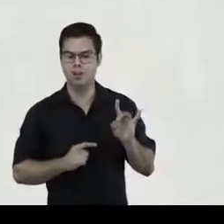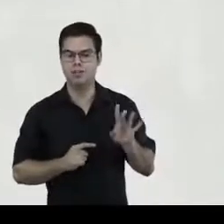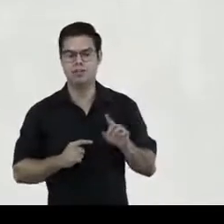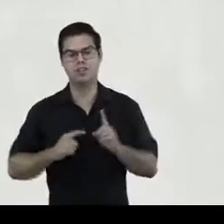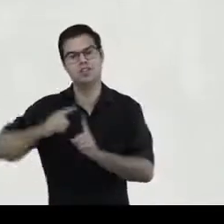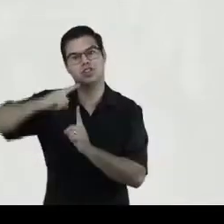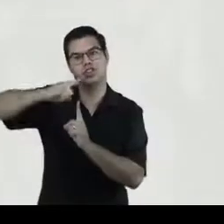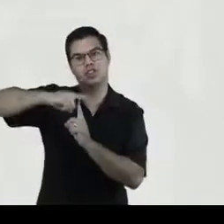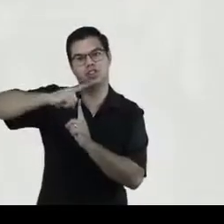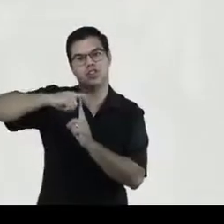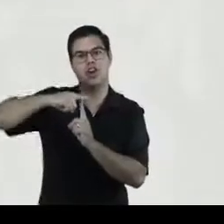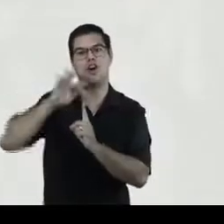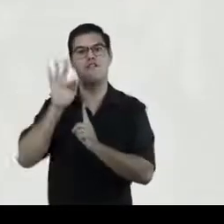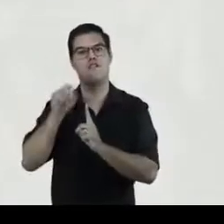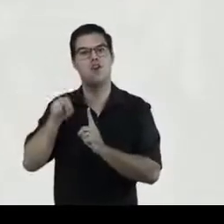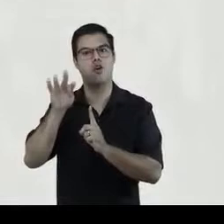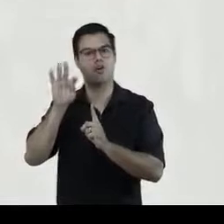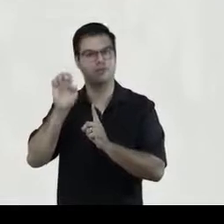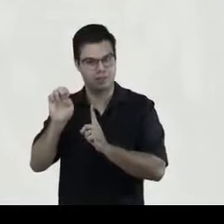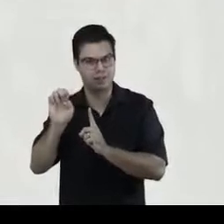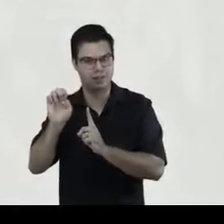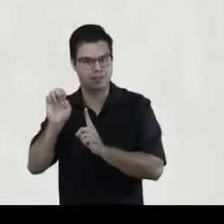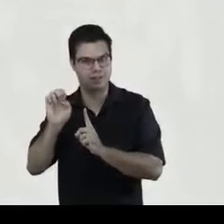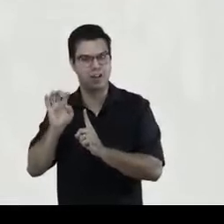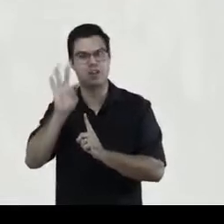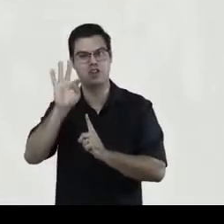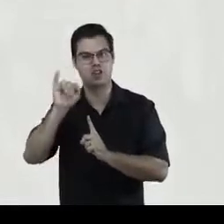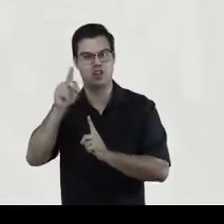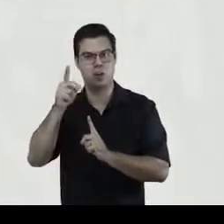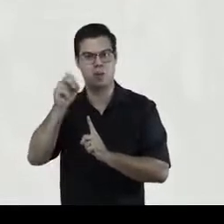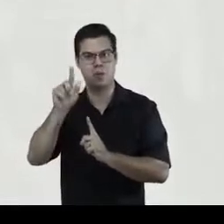mal, ob das hier funktioniert.